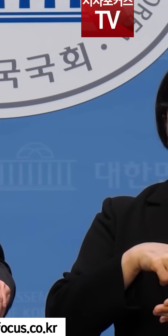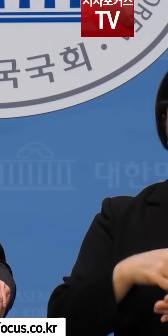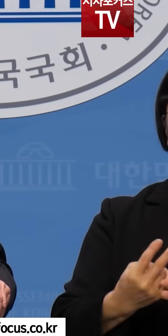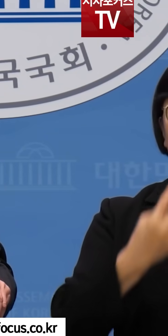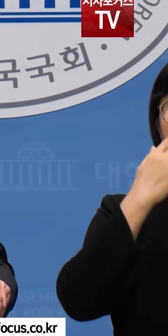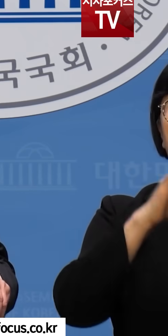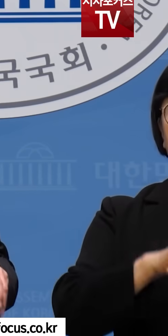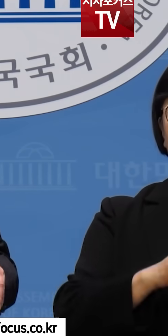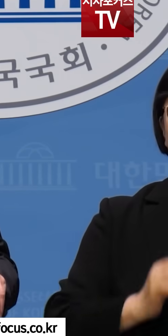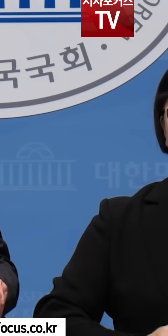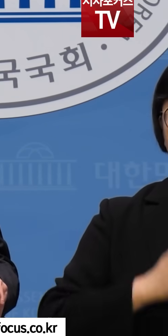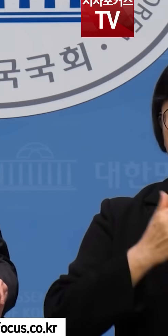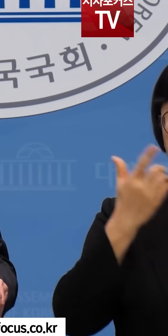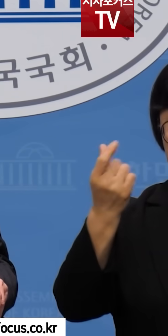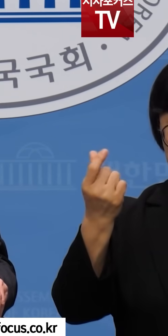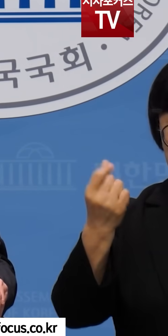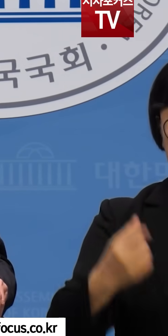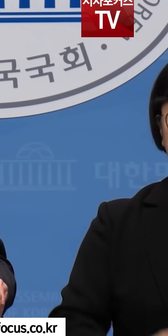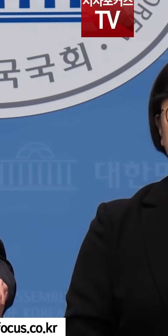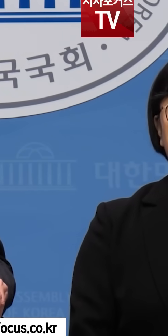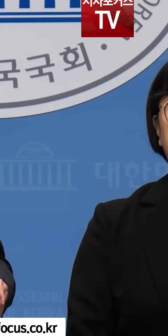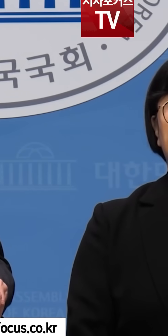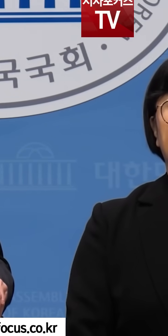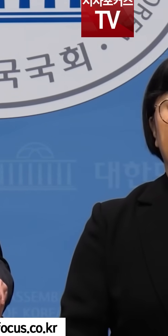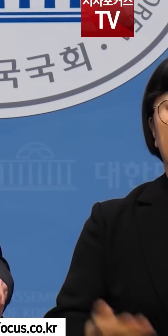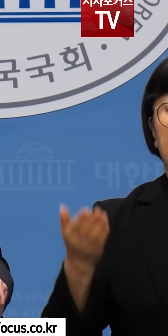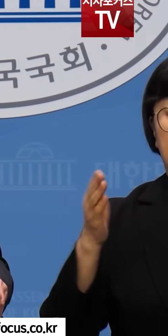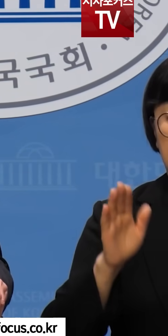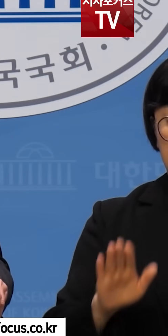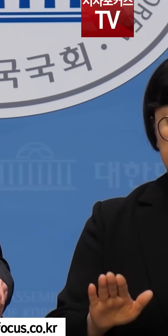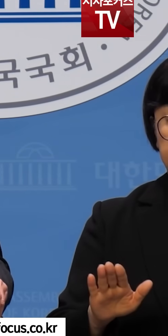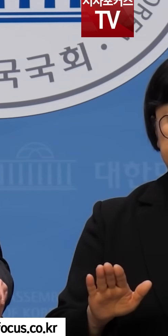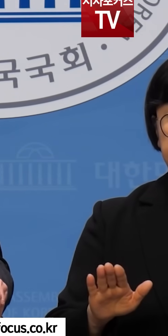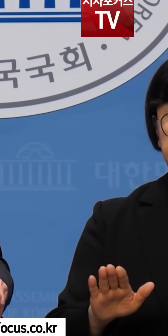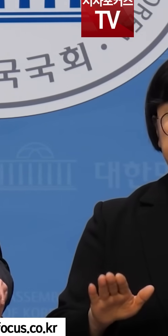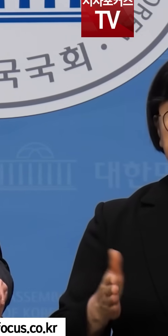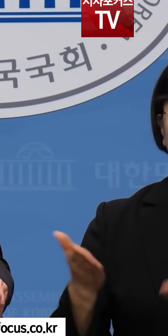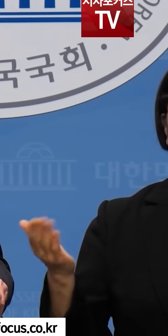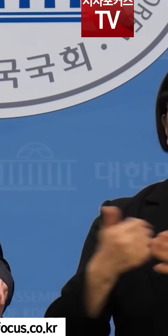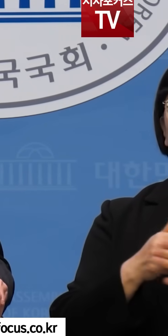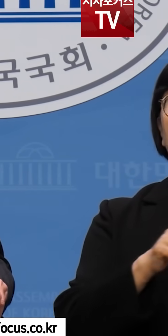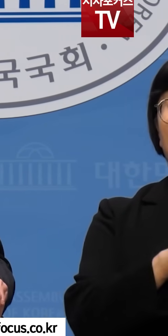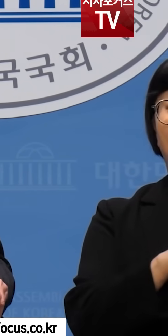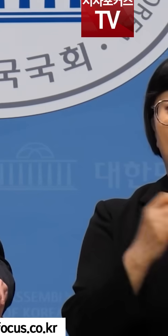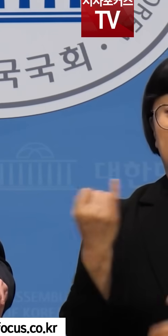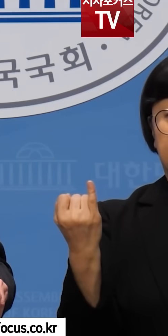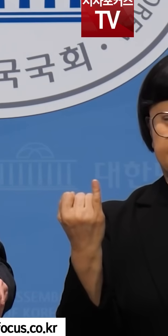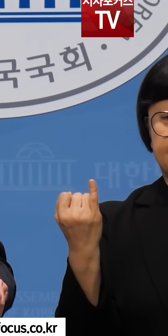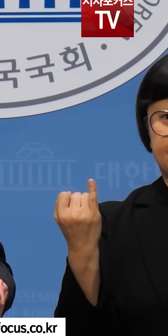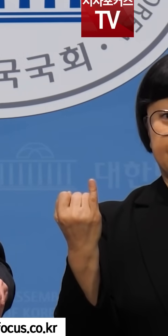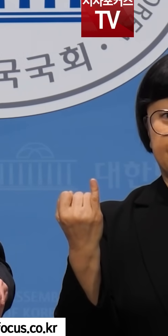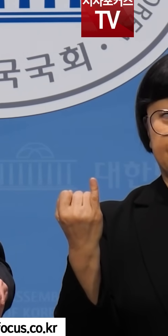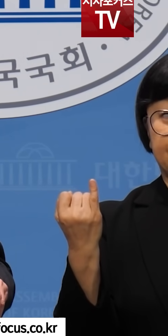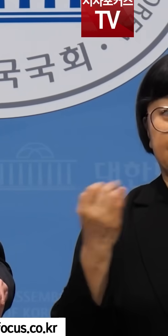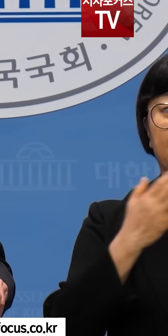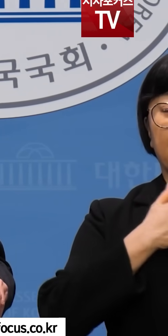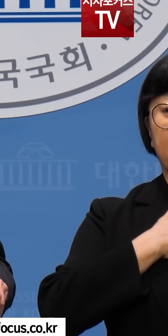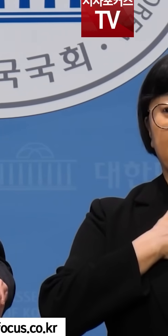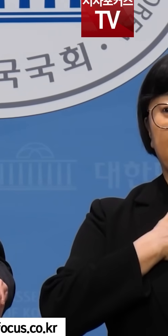기가 막히고 화가 나셨겠습니까? 하지만 우리 김연아 후보께서